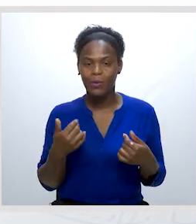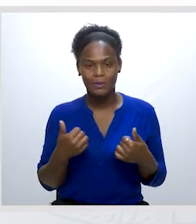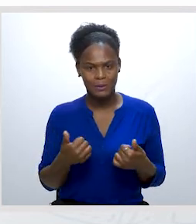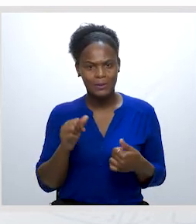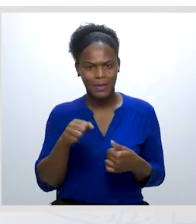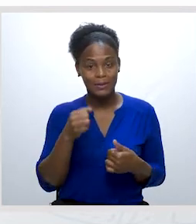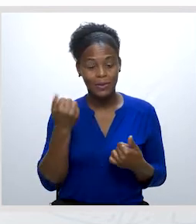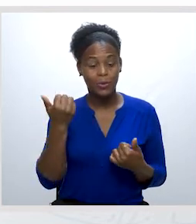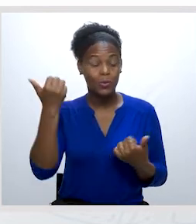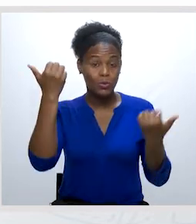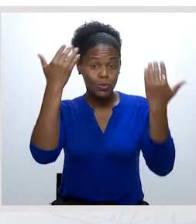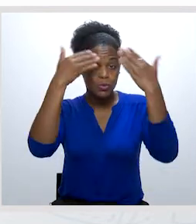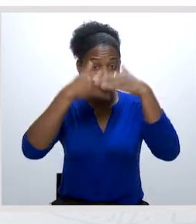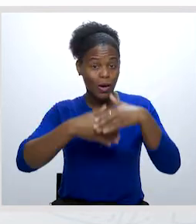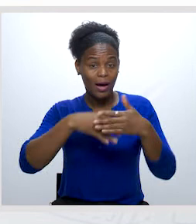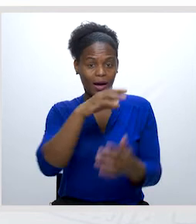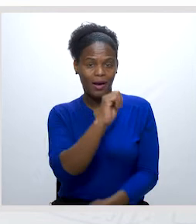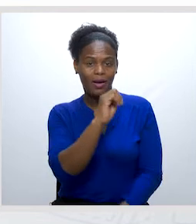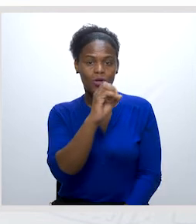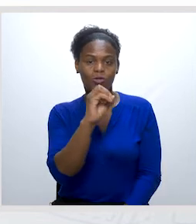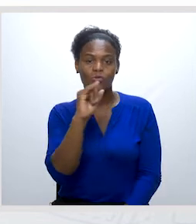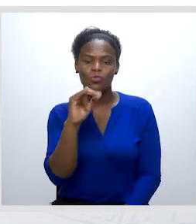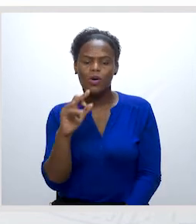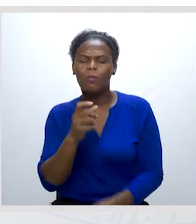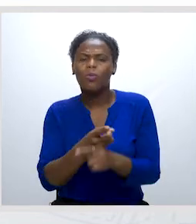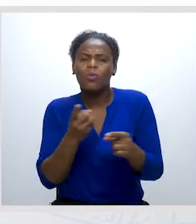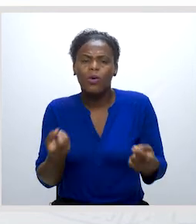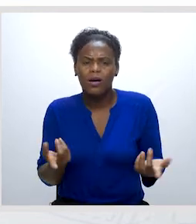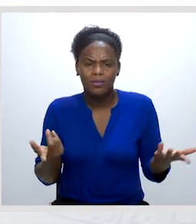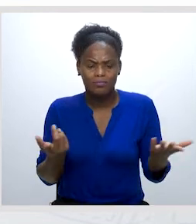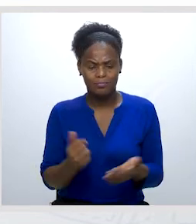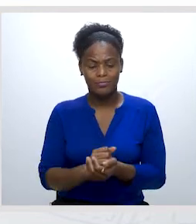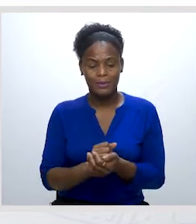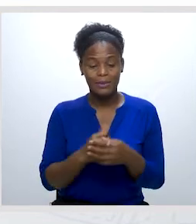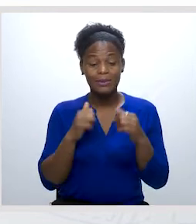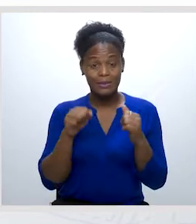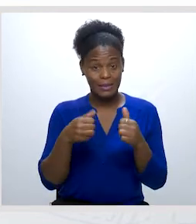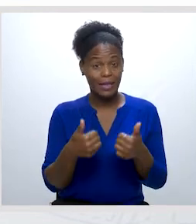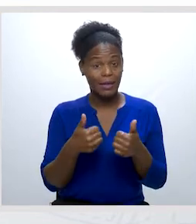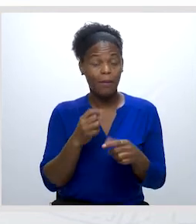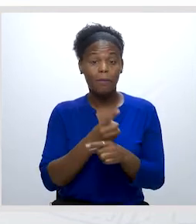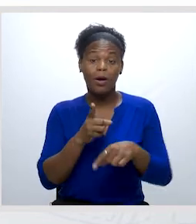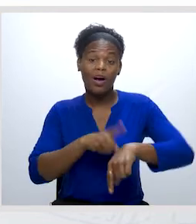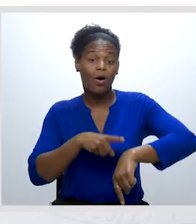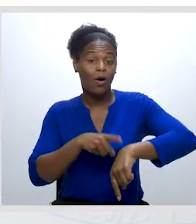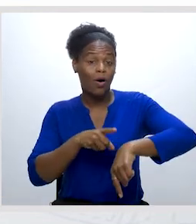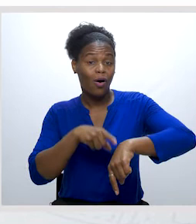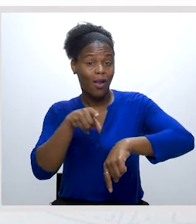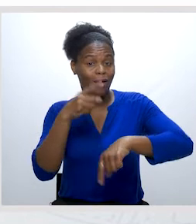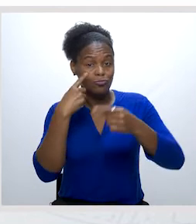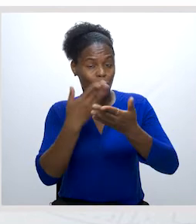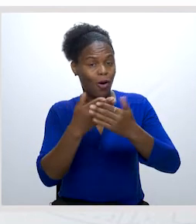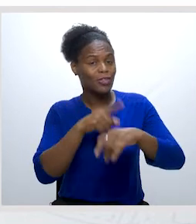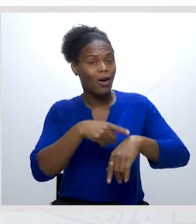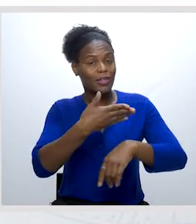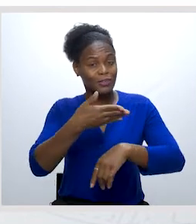Voilà, c'est le soir. Pourquoi vous dites que c'est le soir? Très bien. A hora está ali indicada,